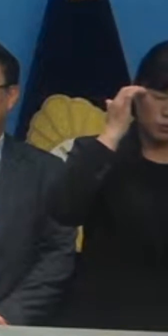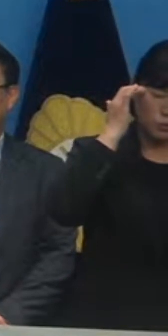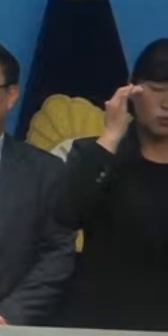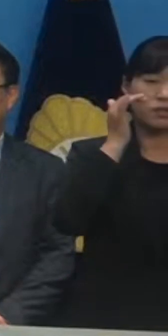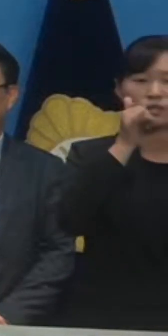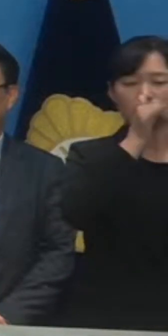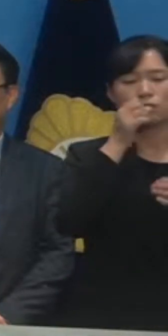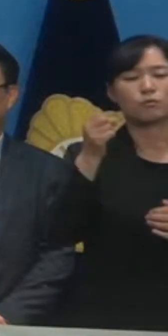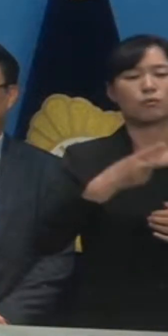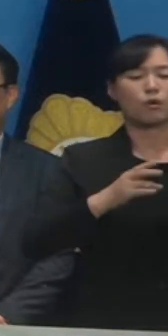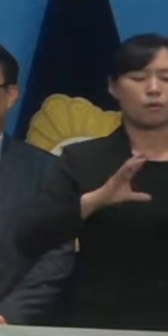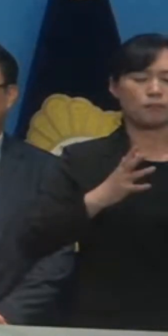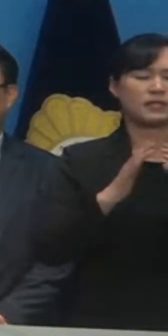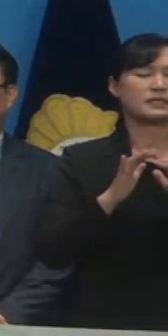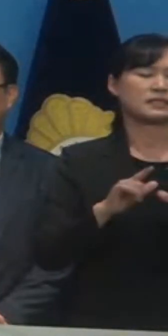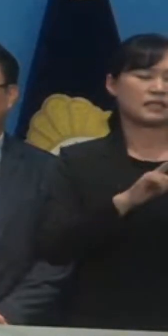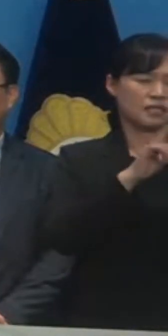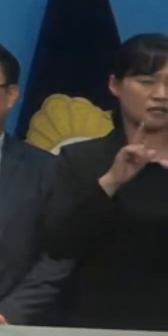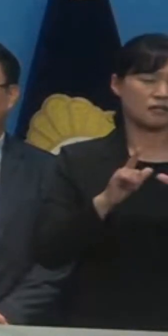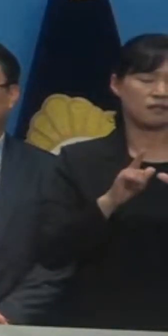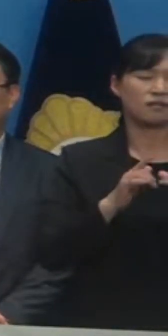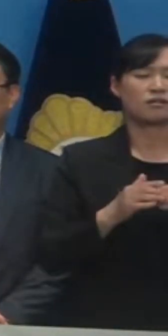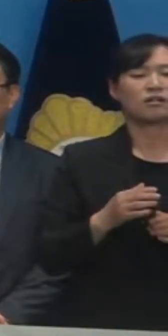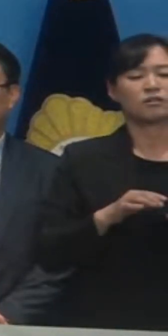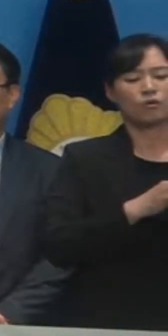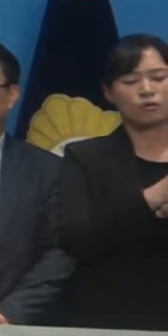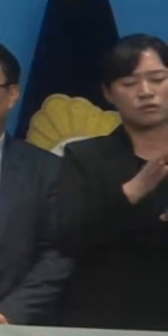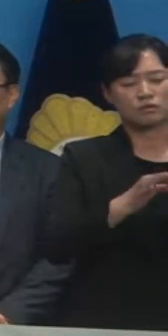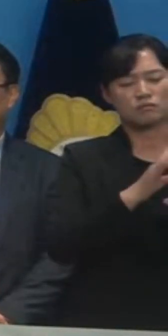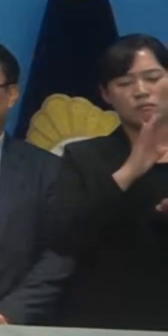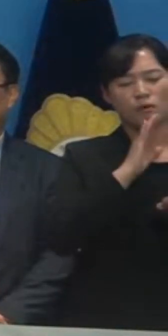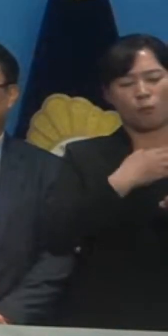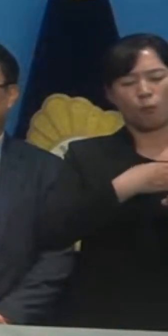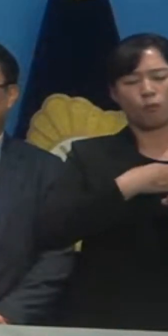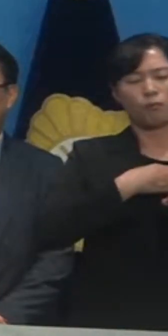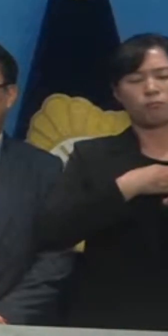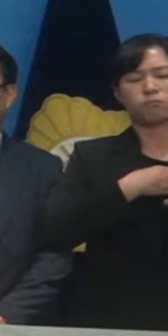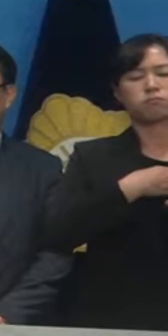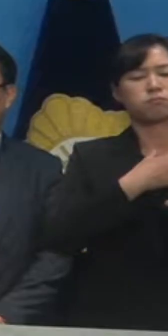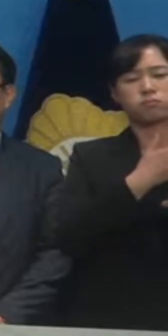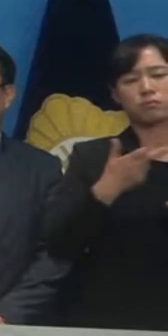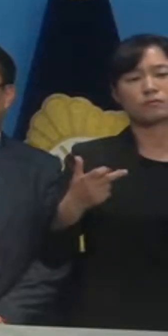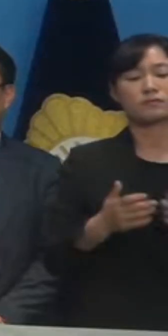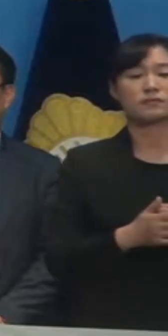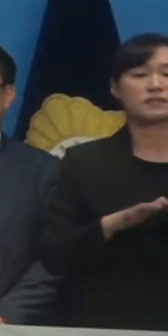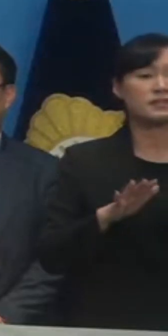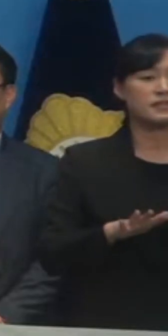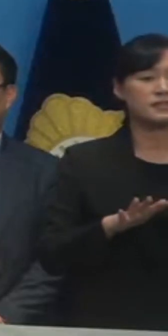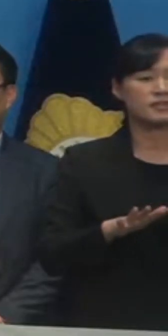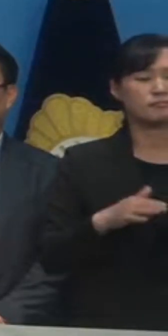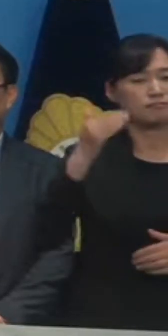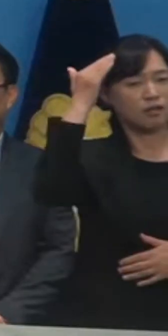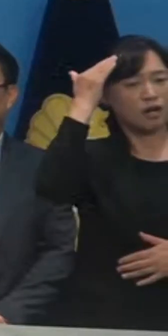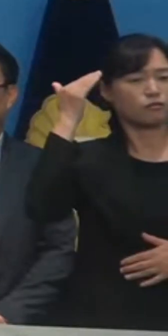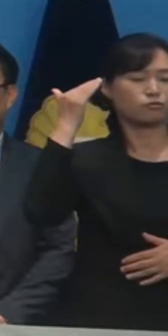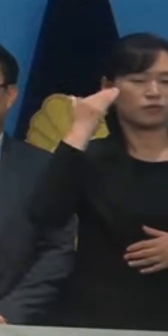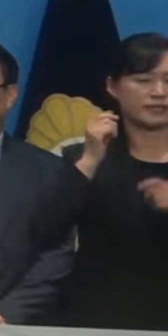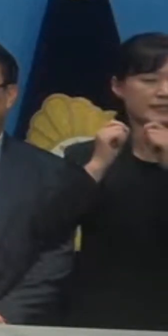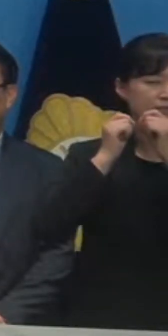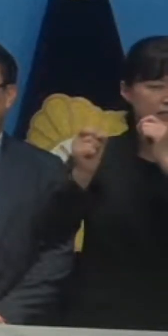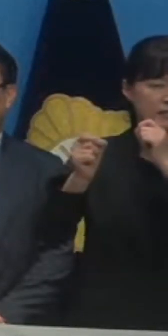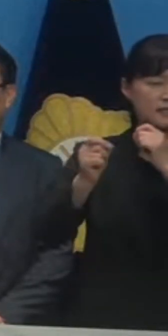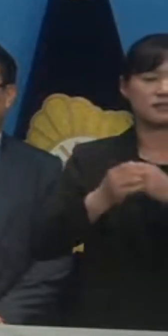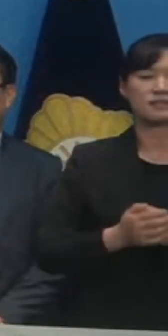물론 민생 경제에도 커다란 위협으로 자리잡고 있습니다. 현재 대한민국의